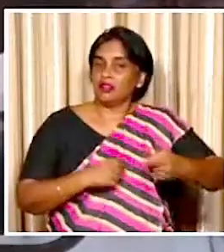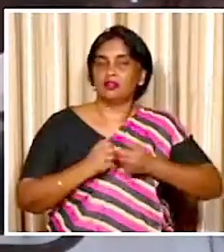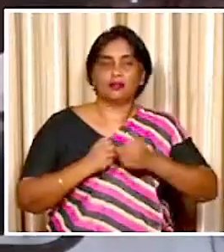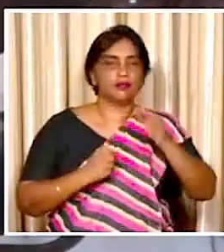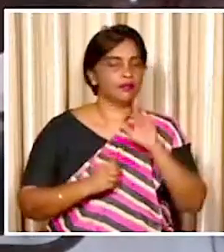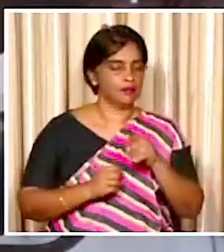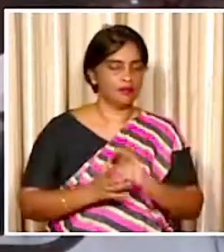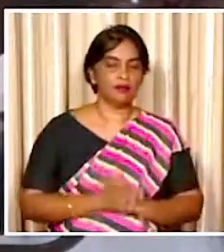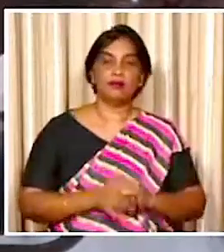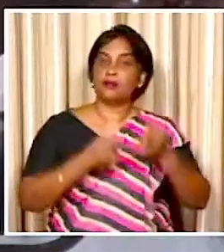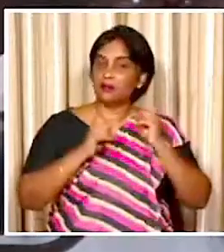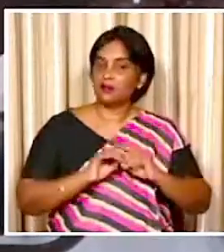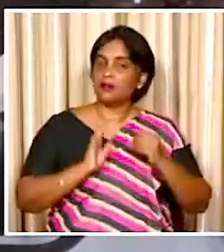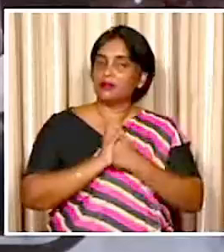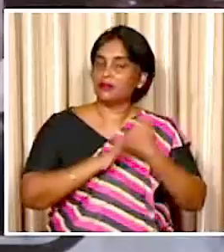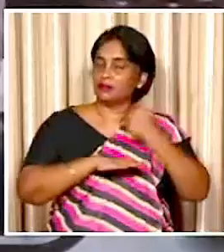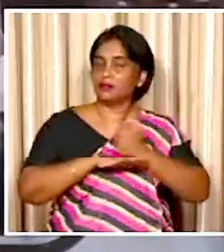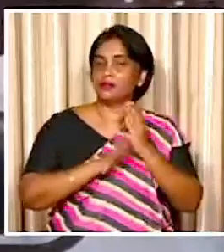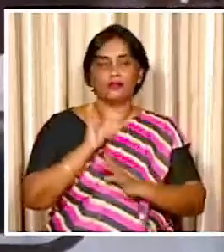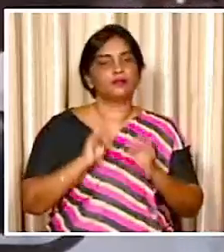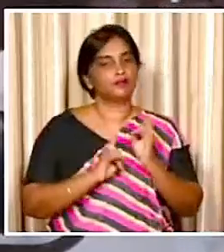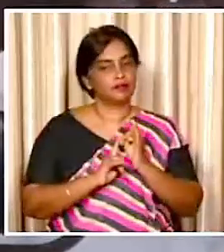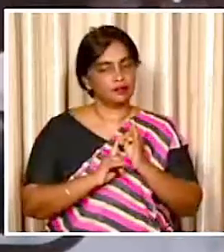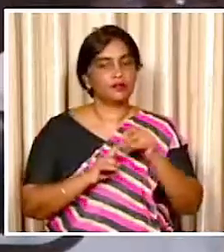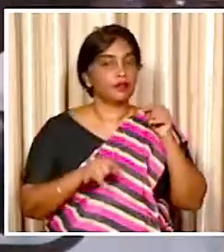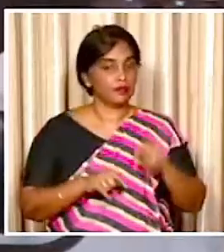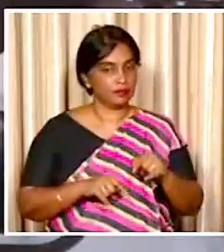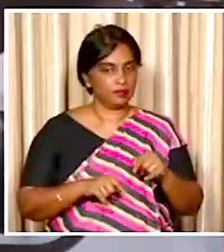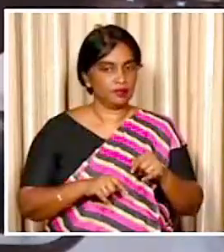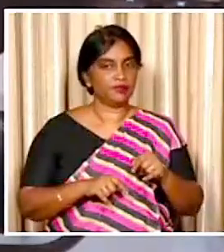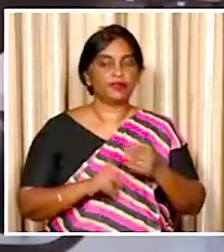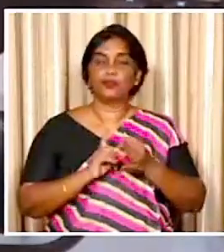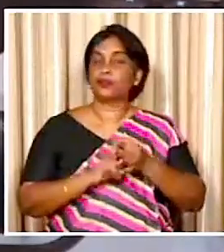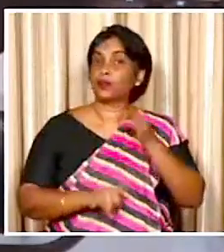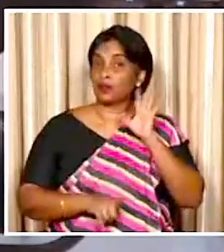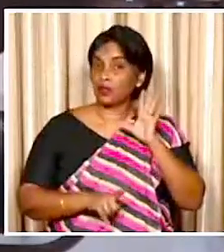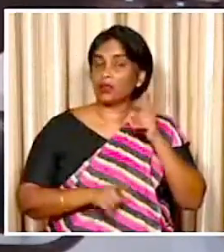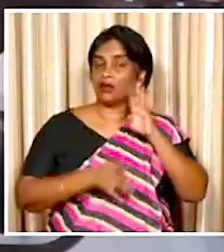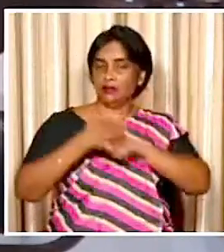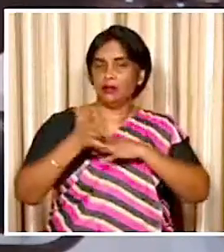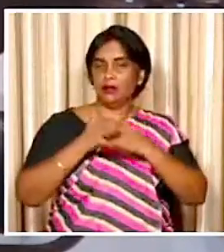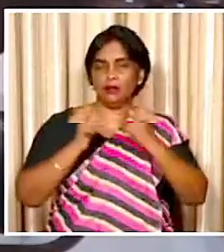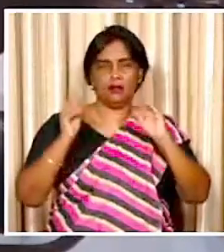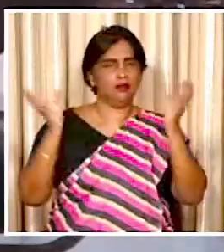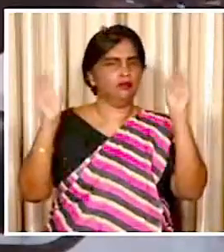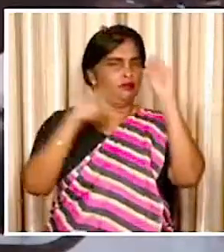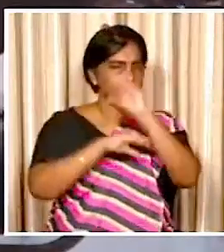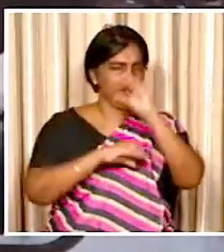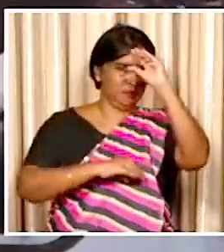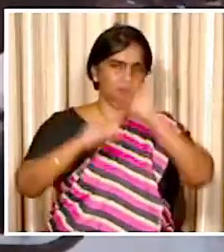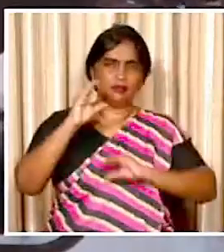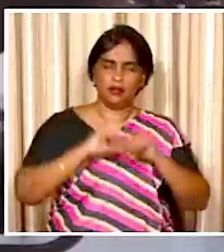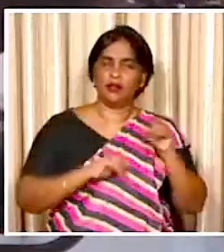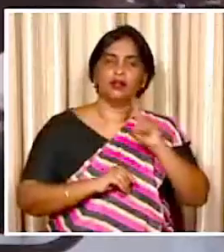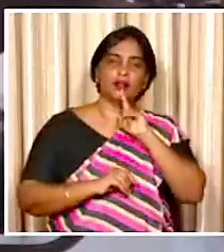එකක් තමයි. ඊළඟට ගරු මූලසනාරූඪ මන්ත්‍රීතුමනි, අද මේ ජනාධිපතිවරයාගේ වැය ශීර්ෂයේ මාරු කිරීම දැන් මේකේ